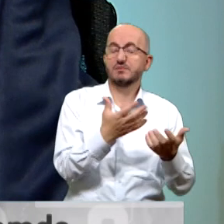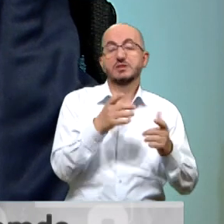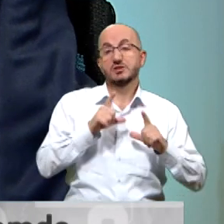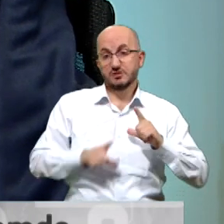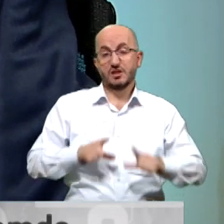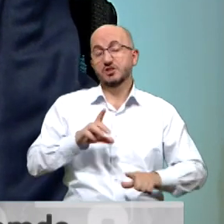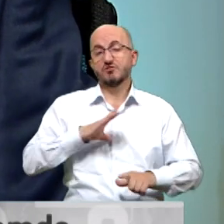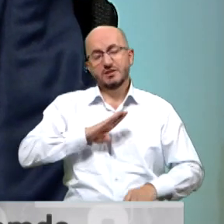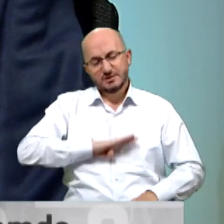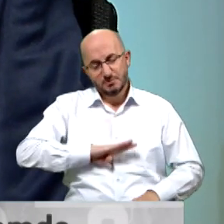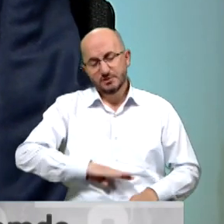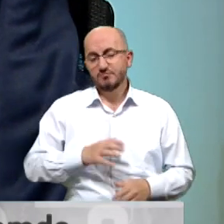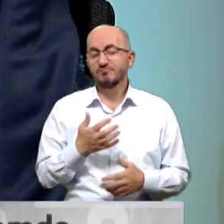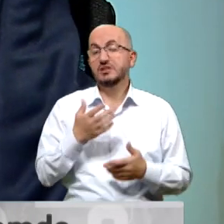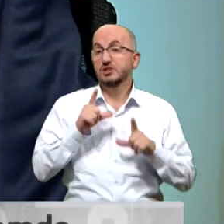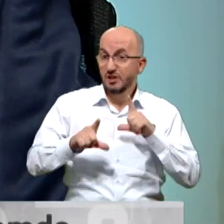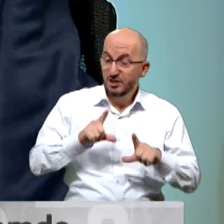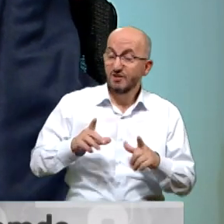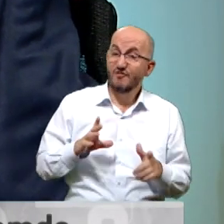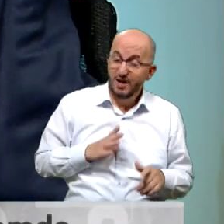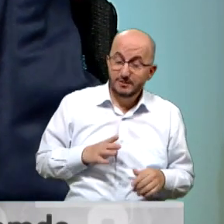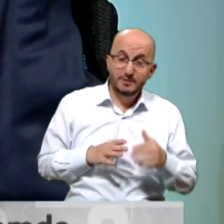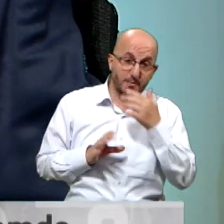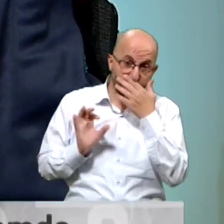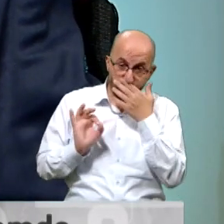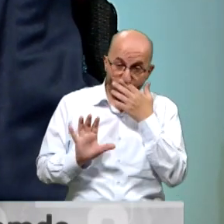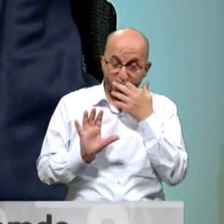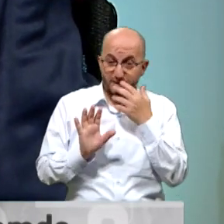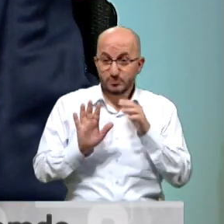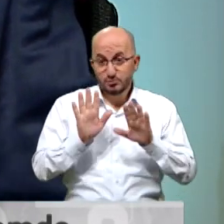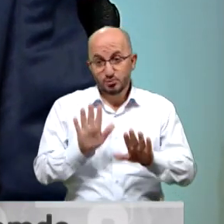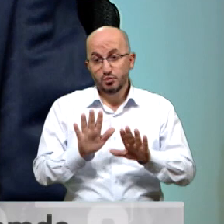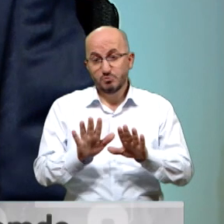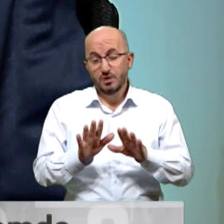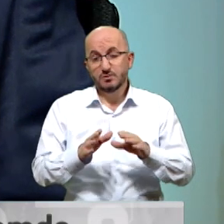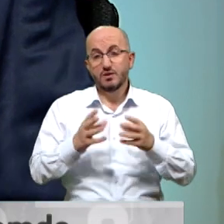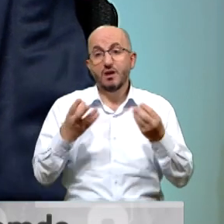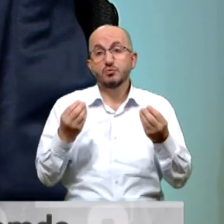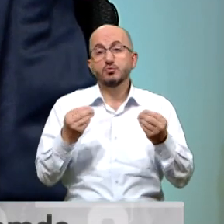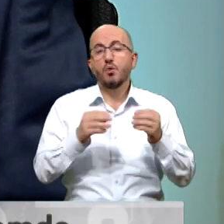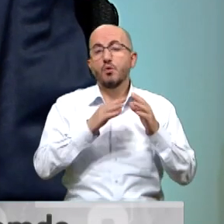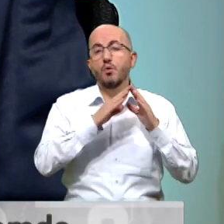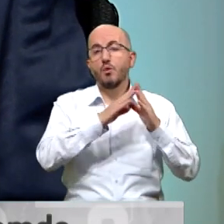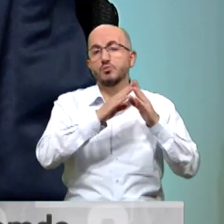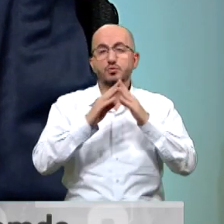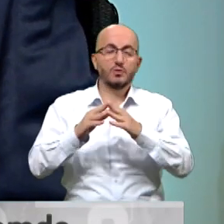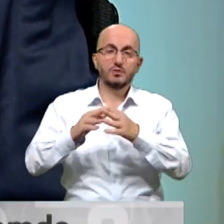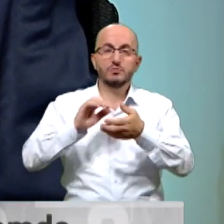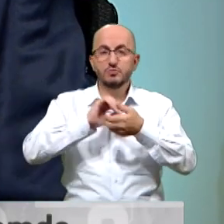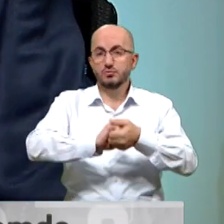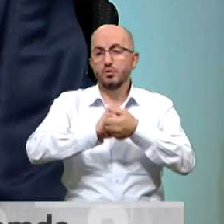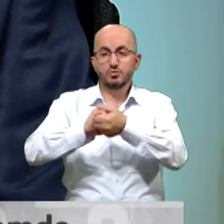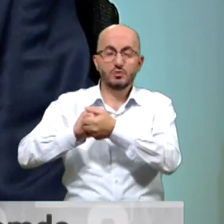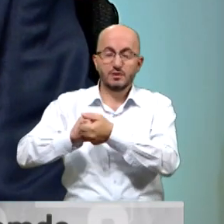var. Sabır tavsiyesine ihtiyaçları var. Böyle durumlarda daha çok komşuların, dostların